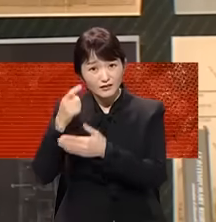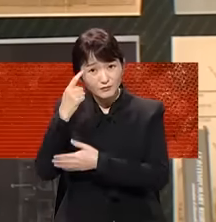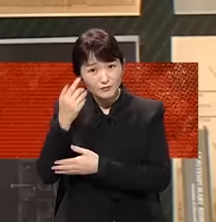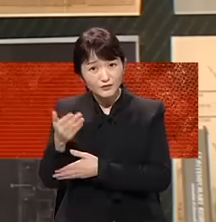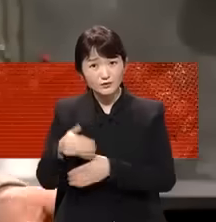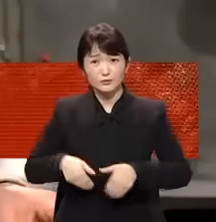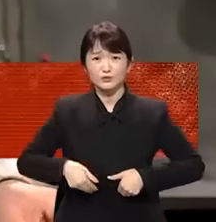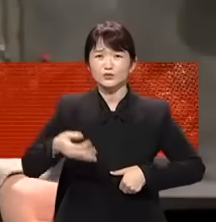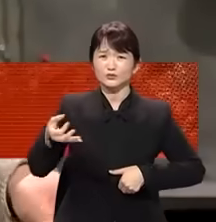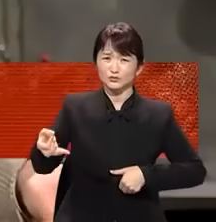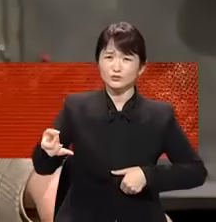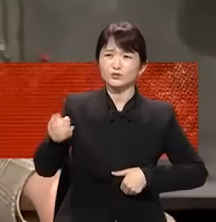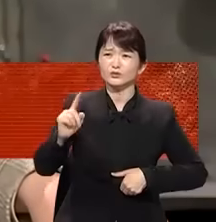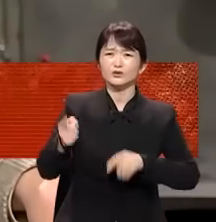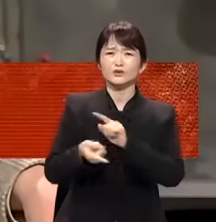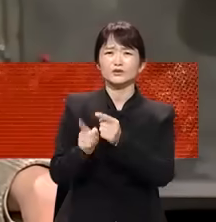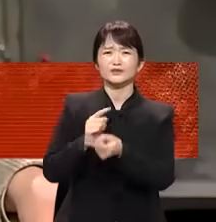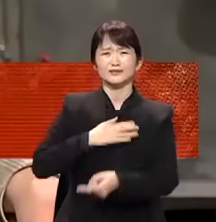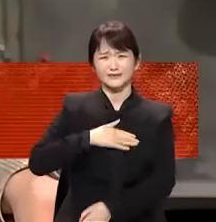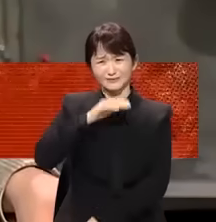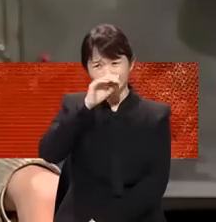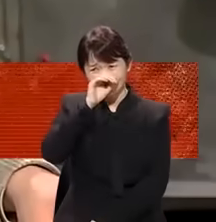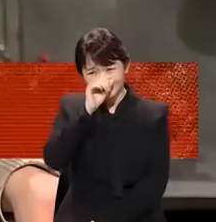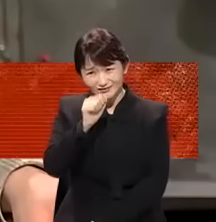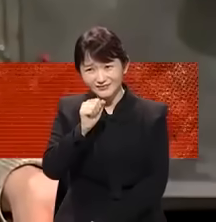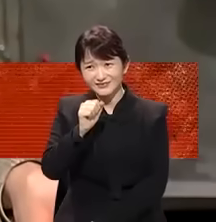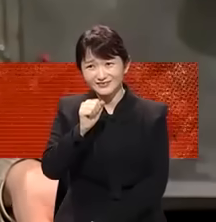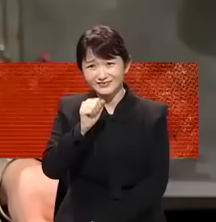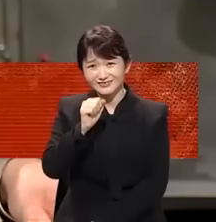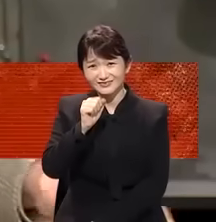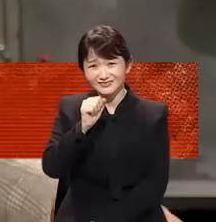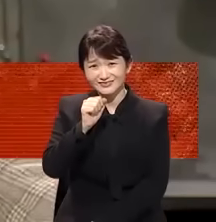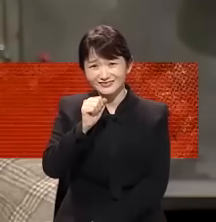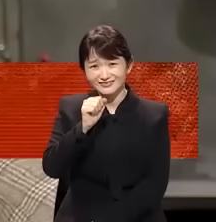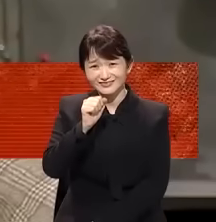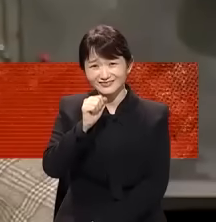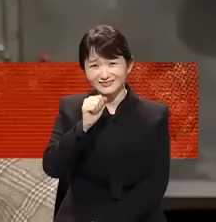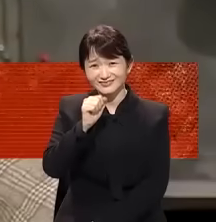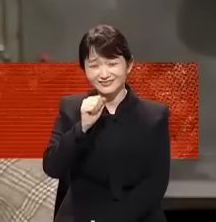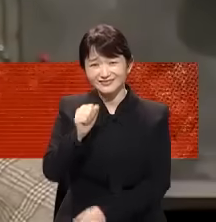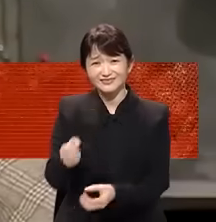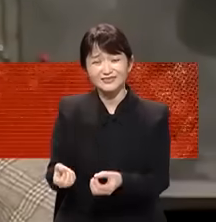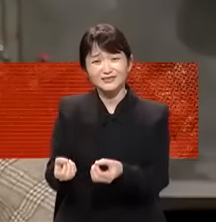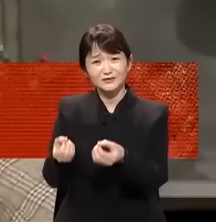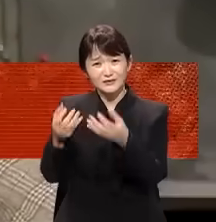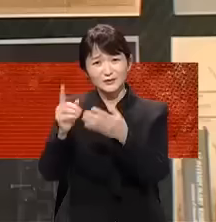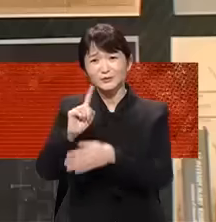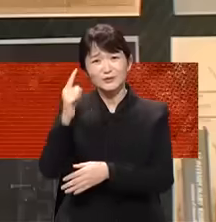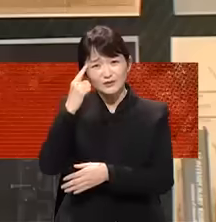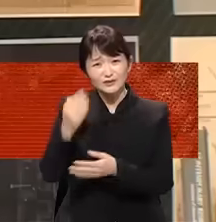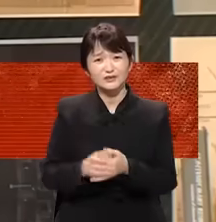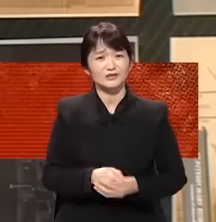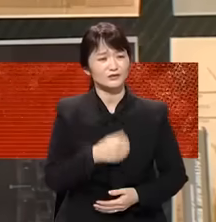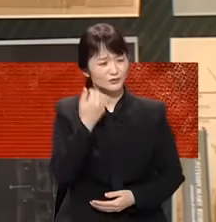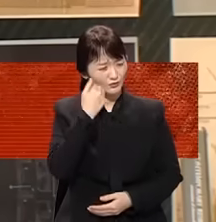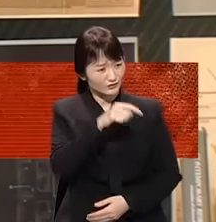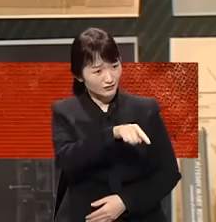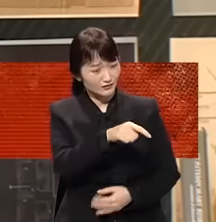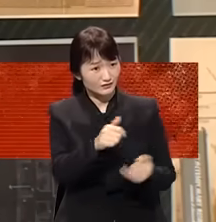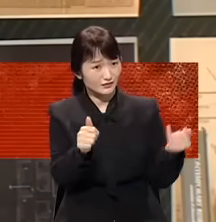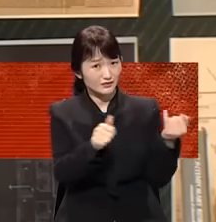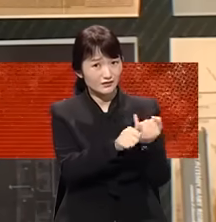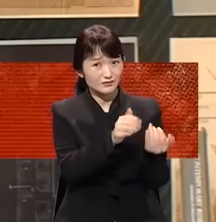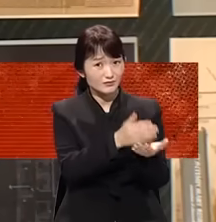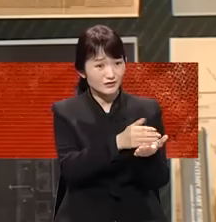용돈 주는 셈치고 그냥 서로 기분 좋게 어 지운이 나왔다 송년에 하면 안 돼 야 그리고 누가 너한테 시집 가지 말라고